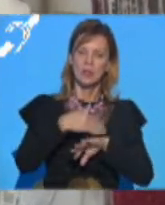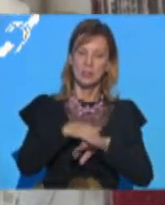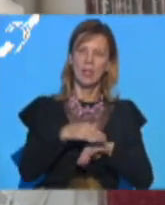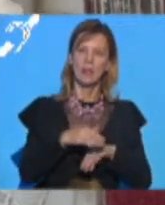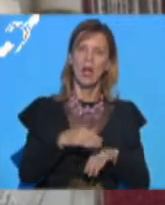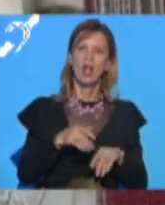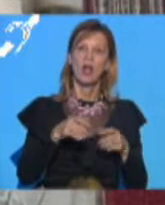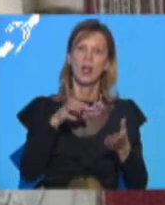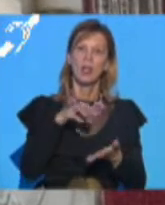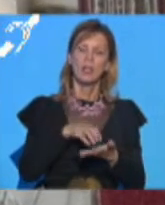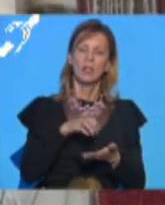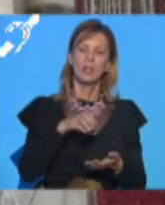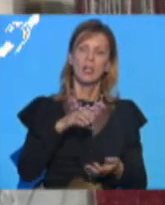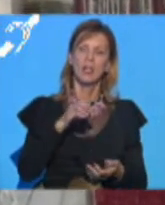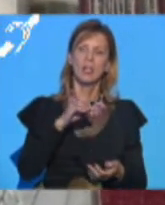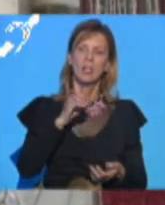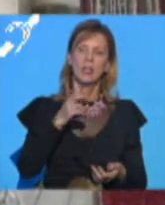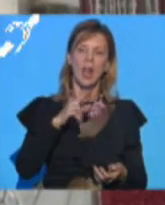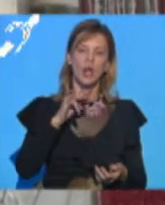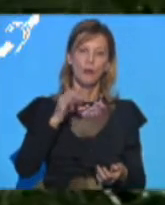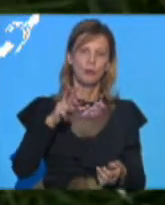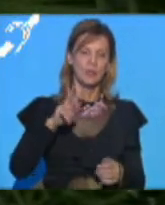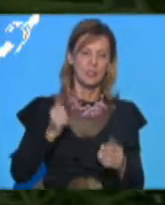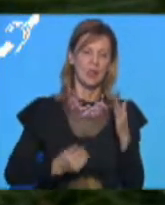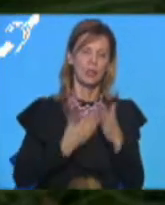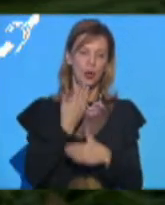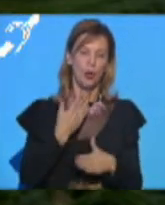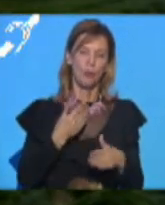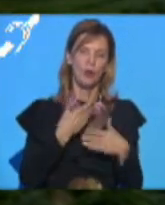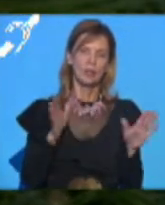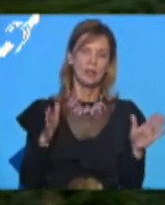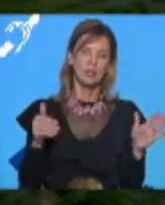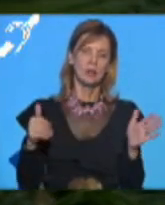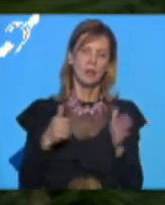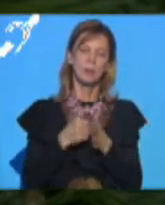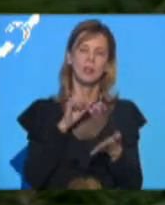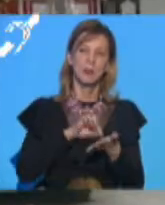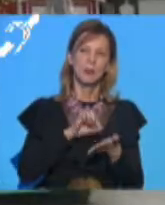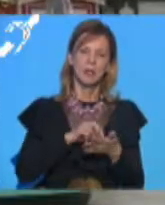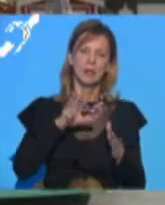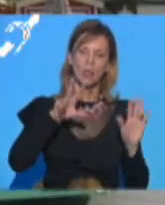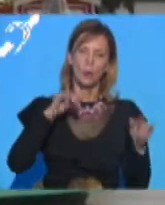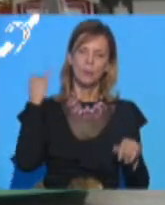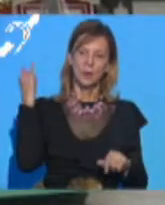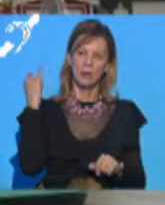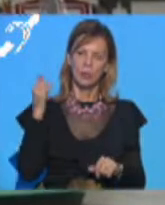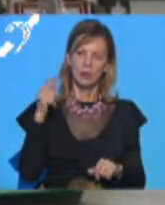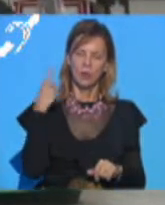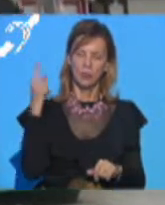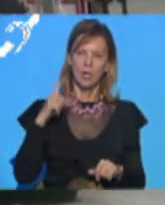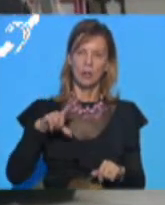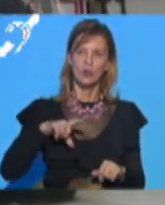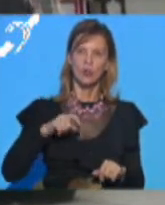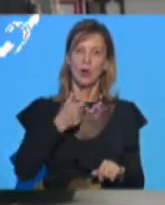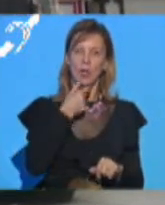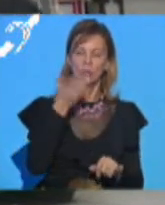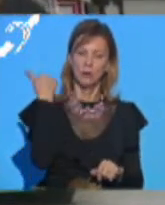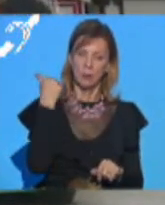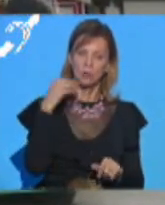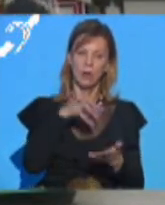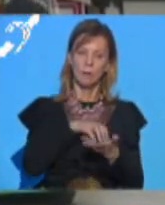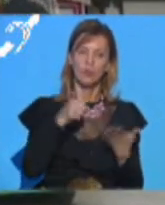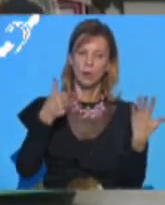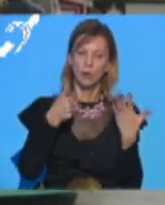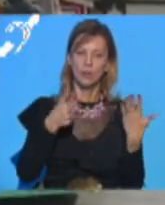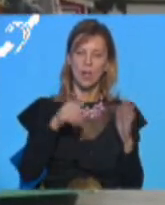Craiovița Nouă. Târgul de Crăciun va rămâne deschis până pe 8 ianuarie 2023. Orașul s-a clasat anul trecut pe locul 6